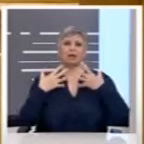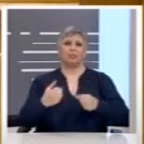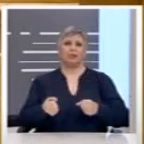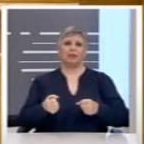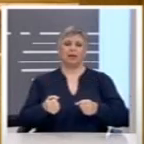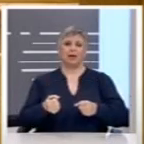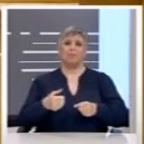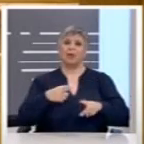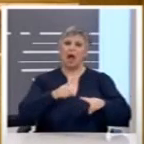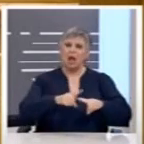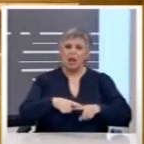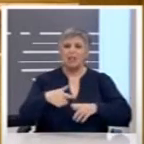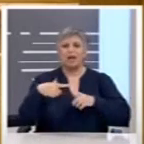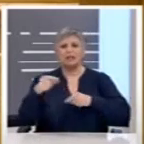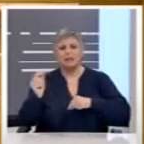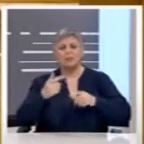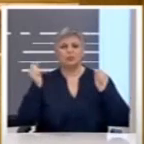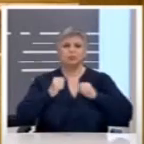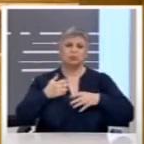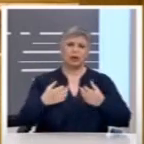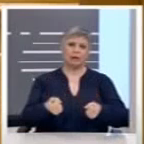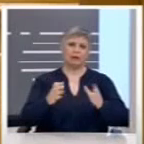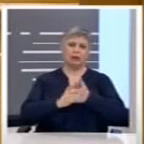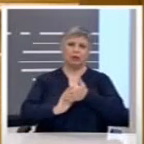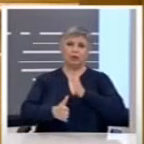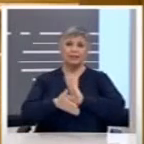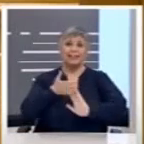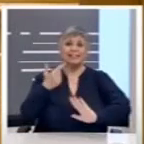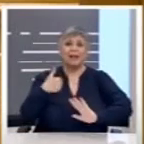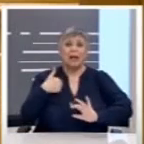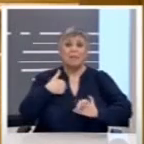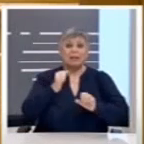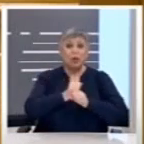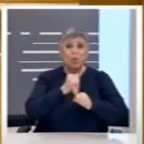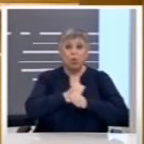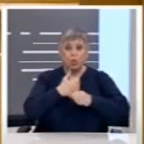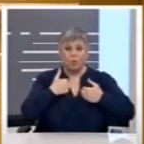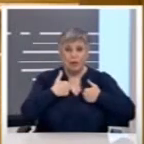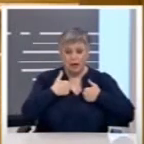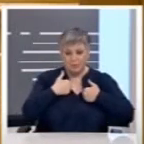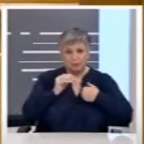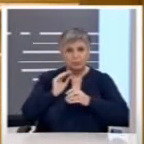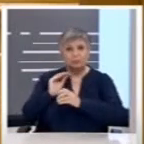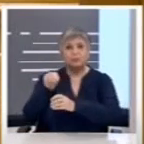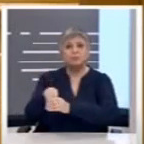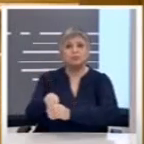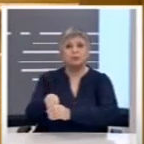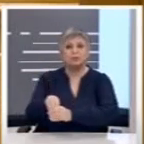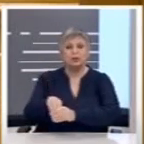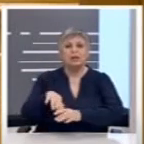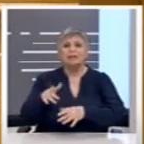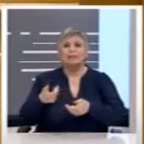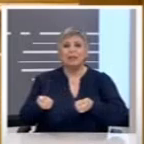Κατά συνέπεια, δεν είναι δουλειά της χώρας μας να αξιολογεί τη διαπραγμάτευση των εσωτερικών